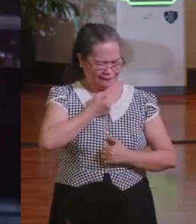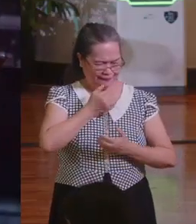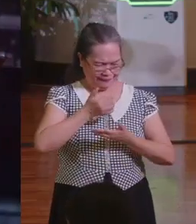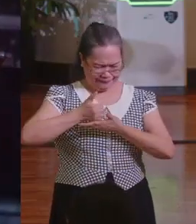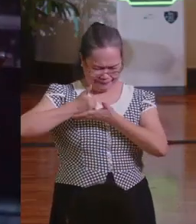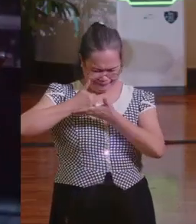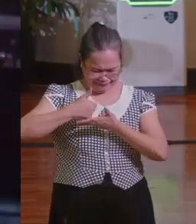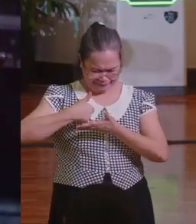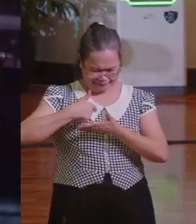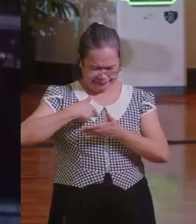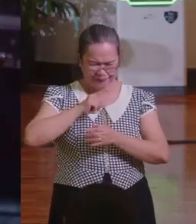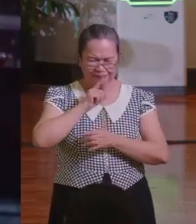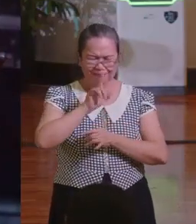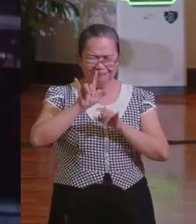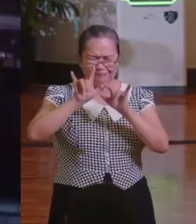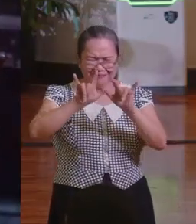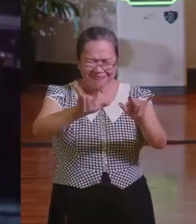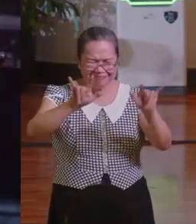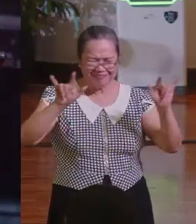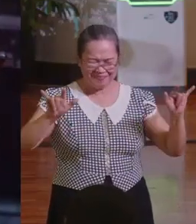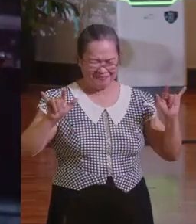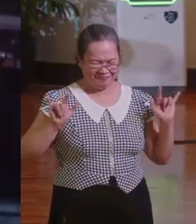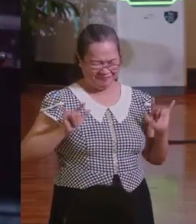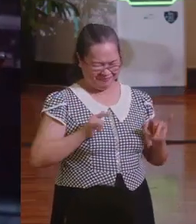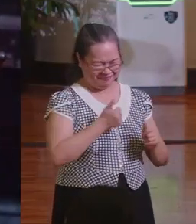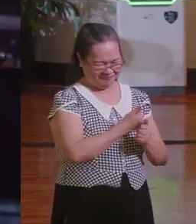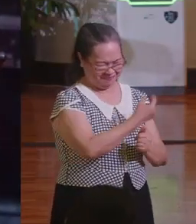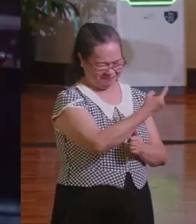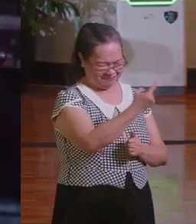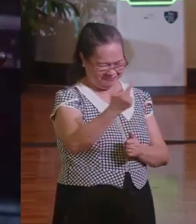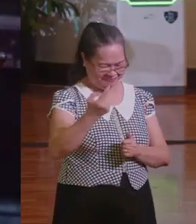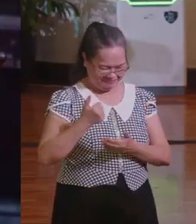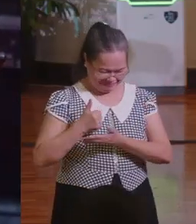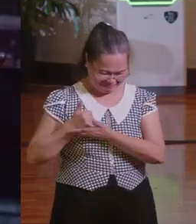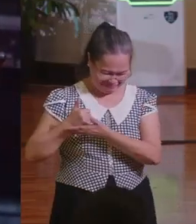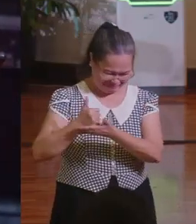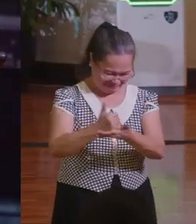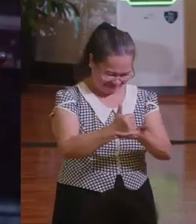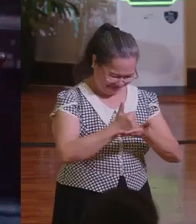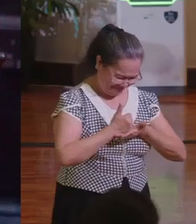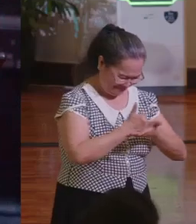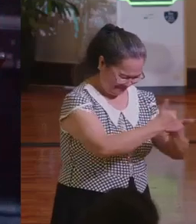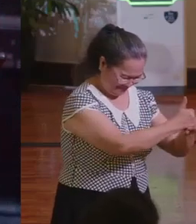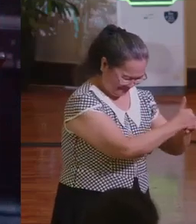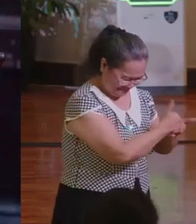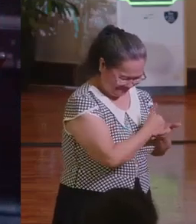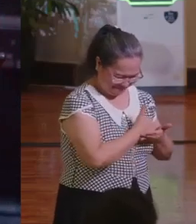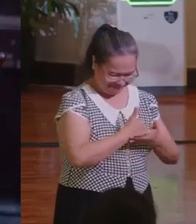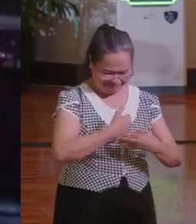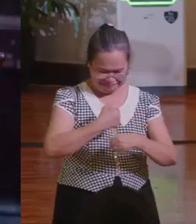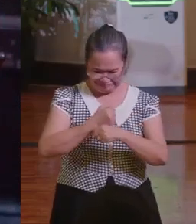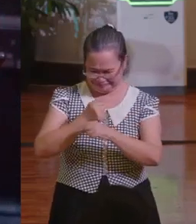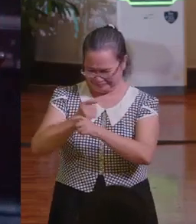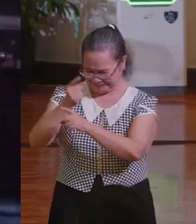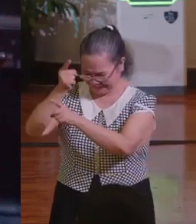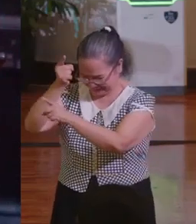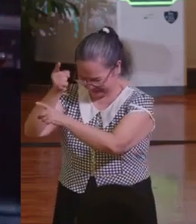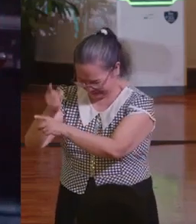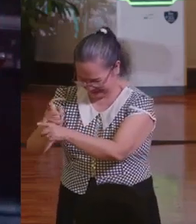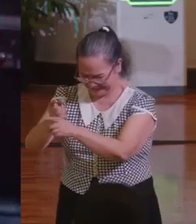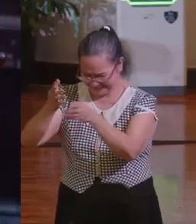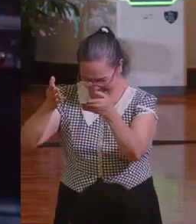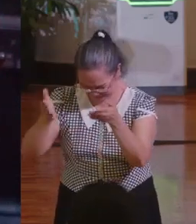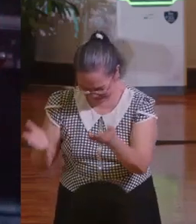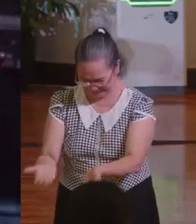na tunay na magmahalan sa isa't isa, na magtulungan, na magtuwid, na